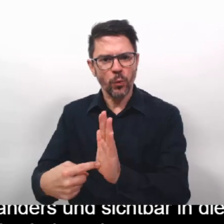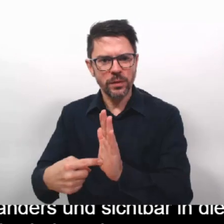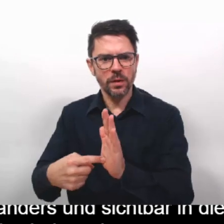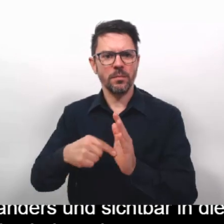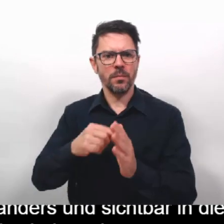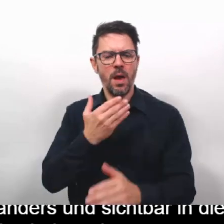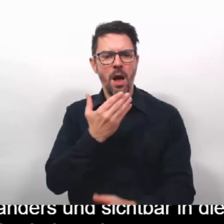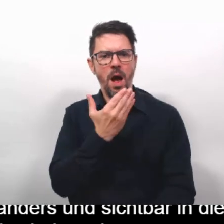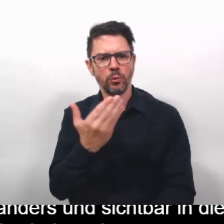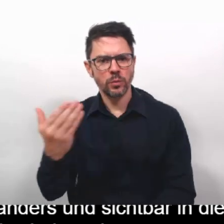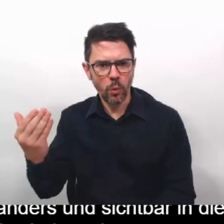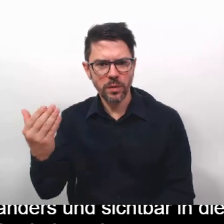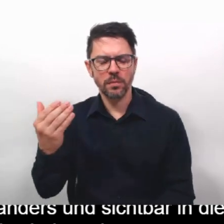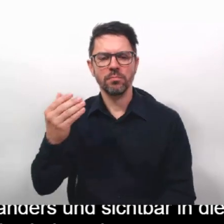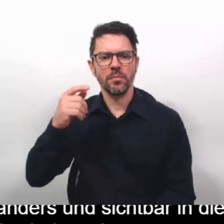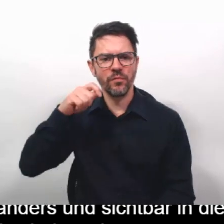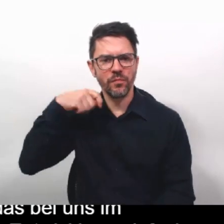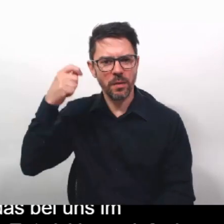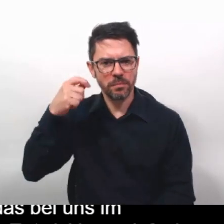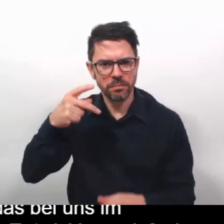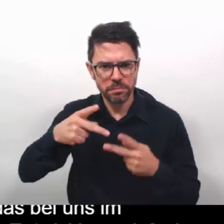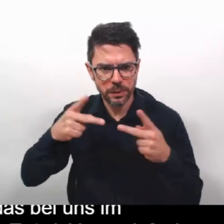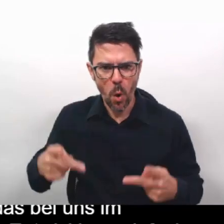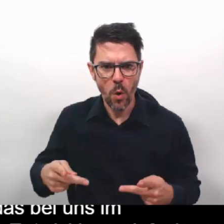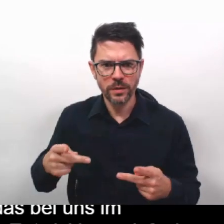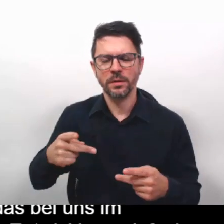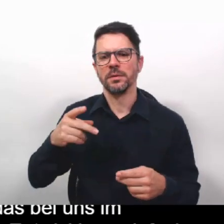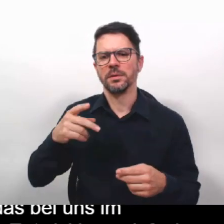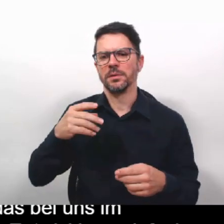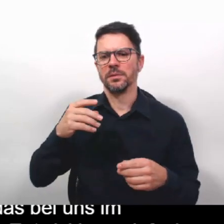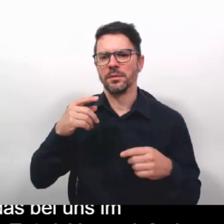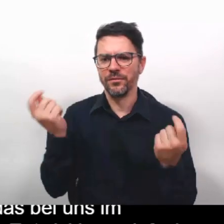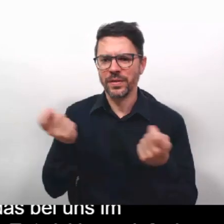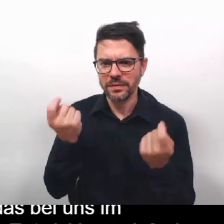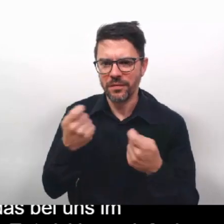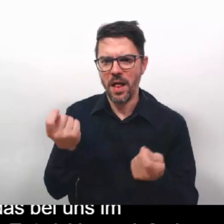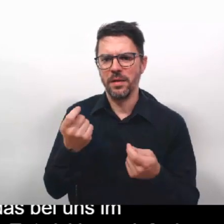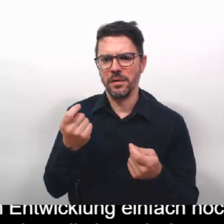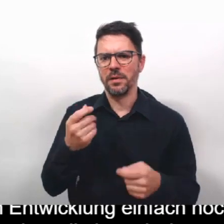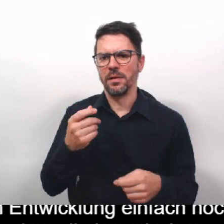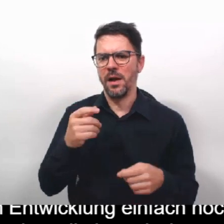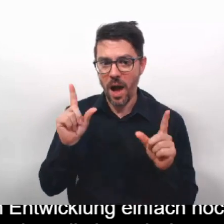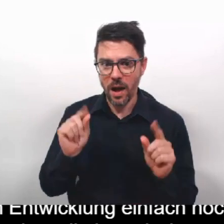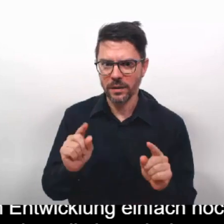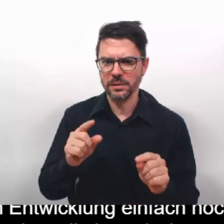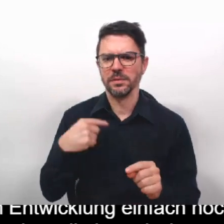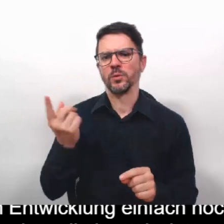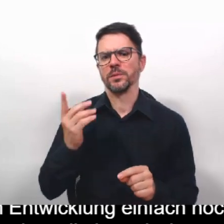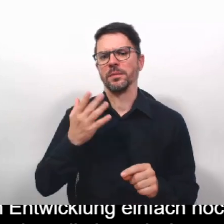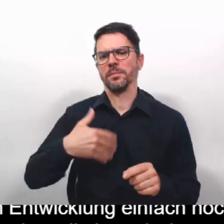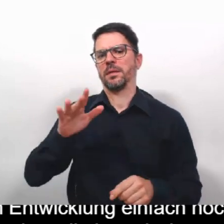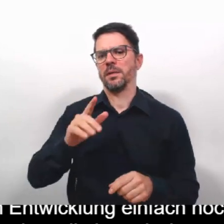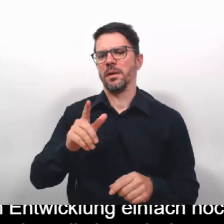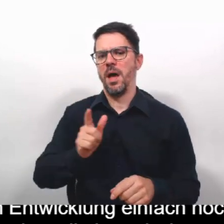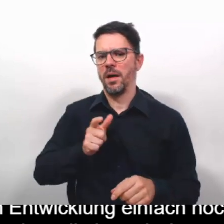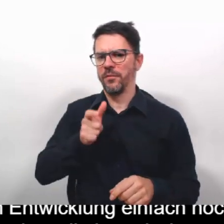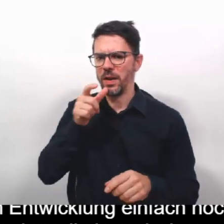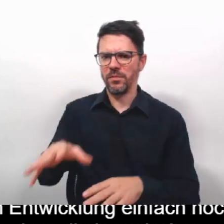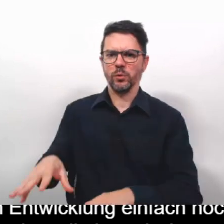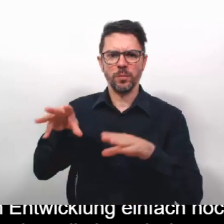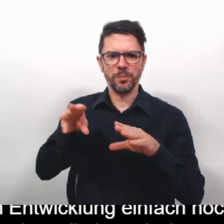Ausbildung entfalten kann, in Zukunft noch stärker unter Beweis stellen können. Wir möchten